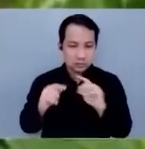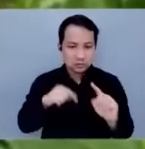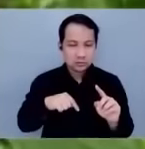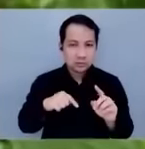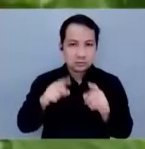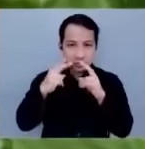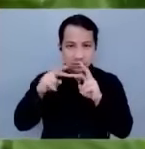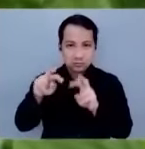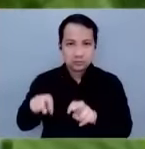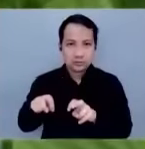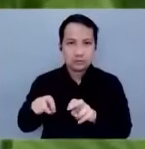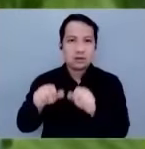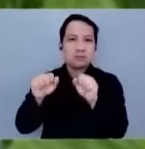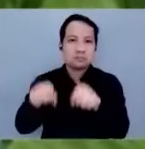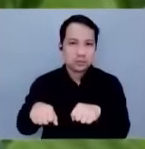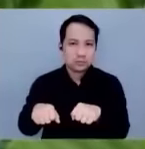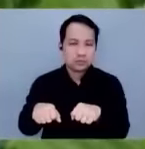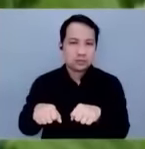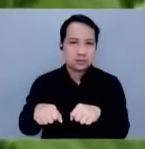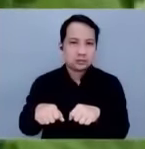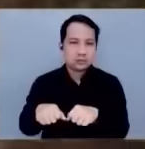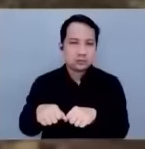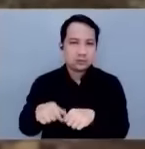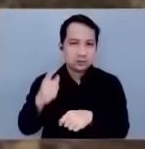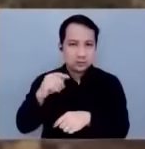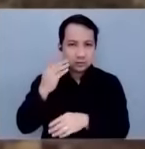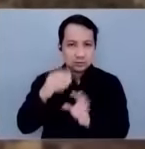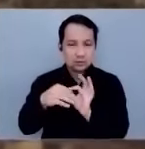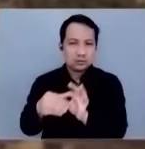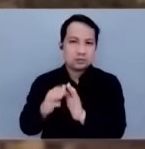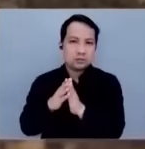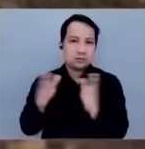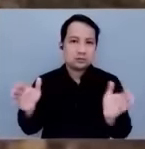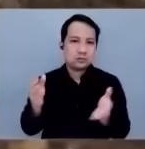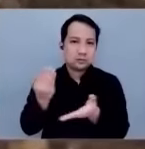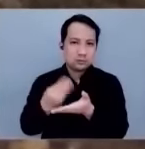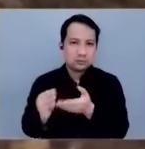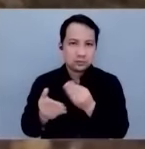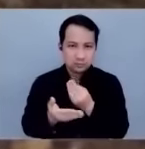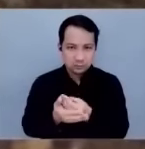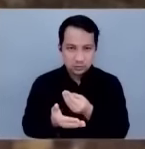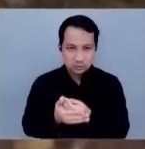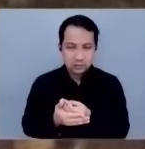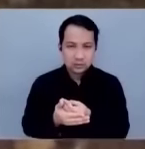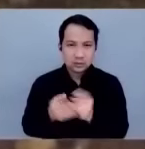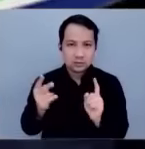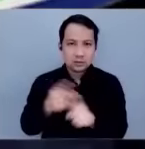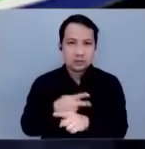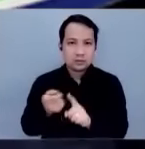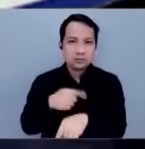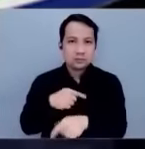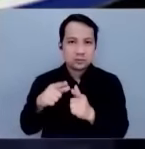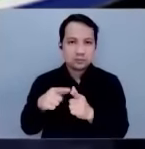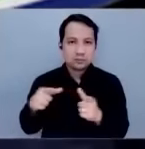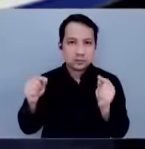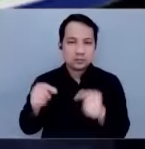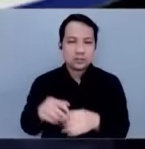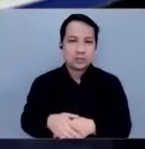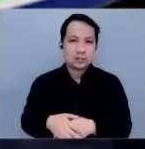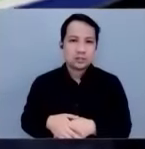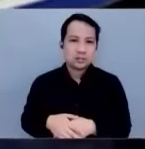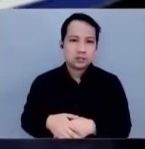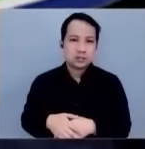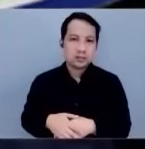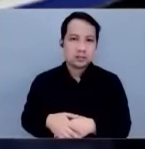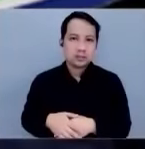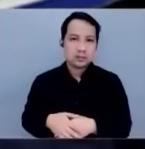testigo, posibleng pinag-iintirisan ang malaking halaga ng perang dala ng mga biktimang galing Japan. Well, isang tinitingnan po